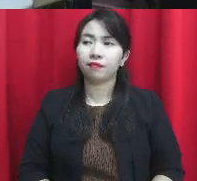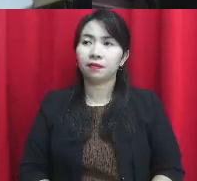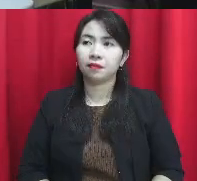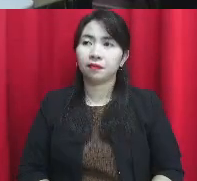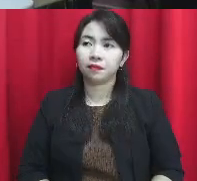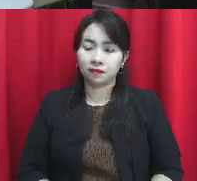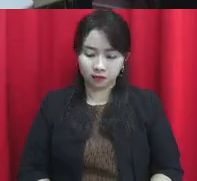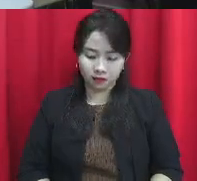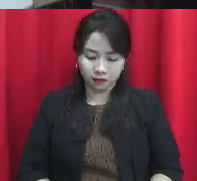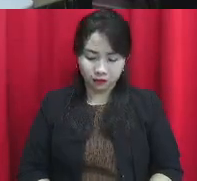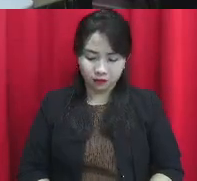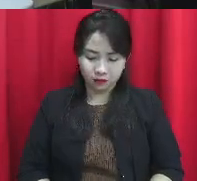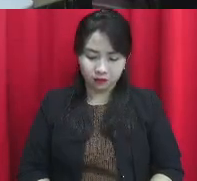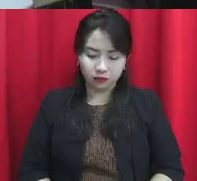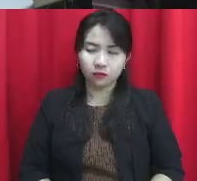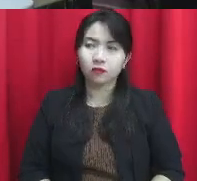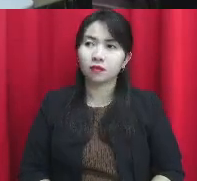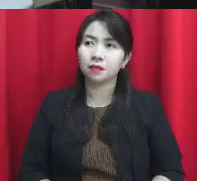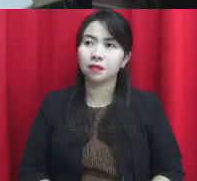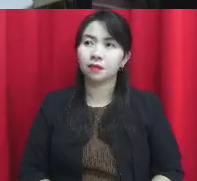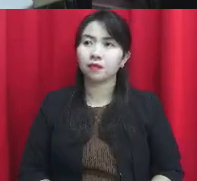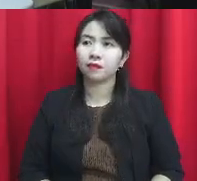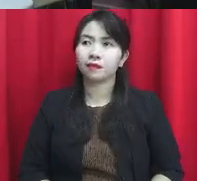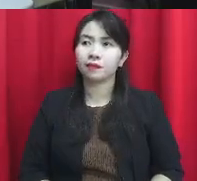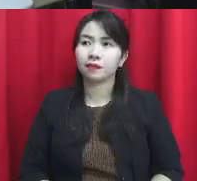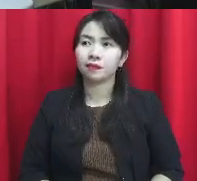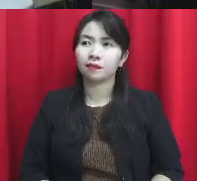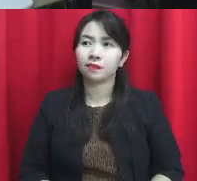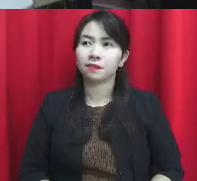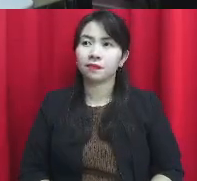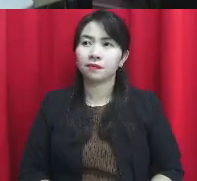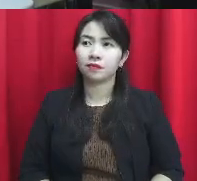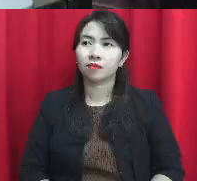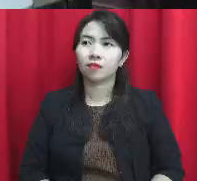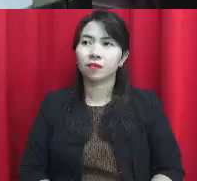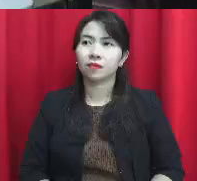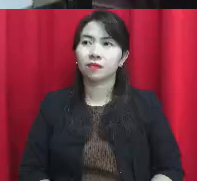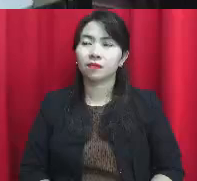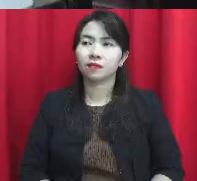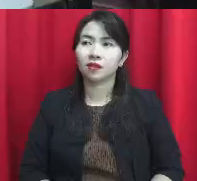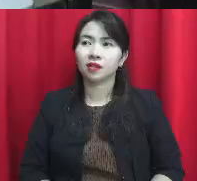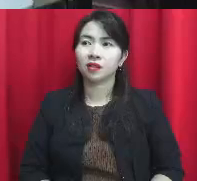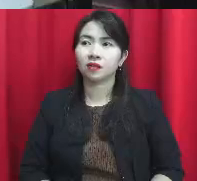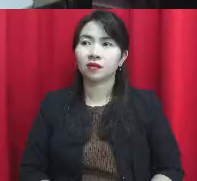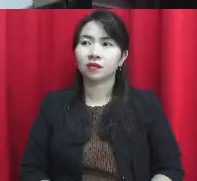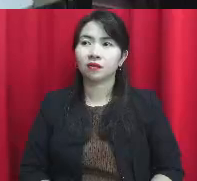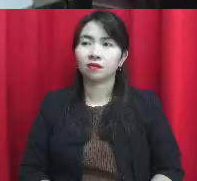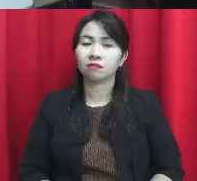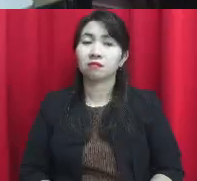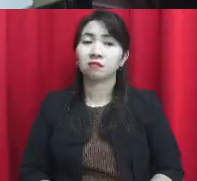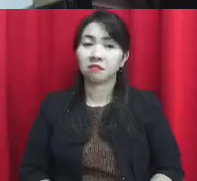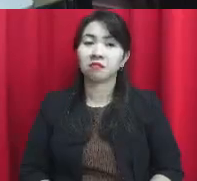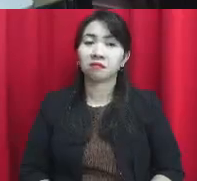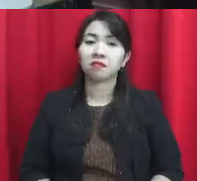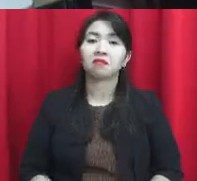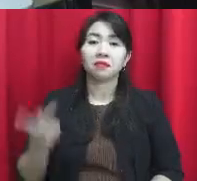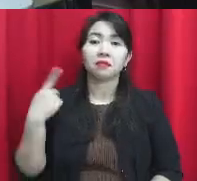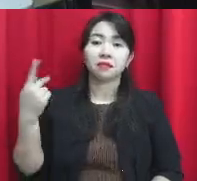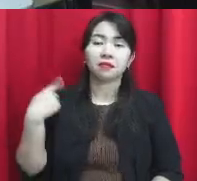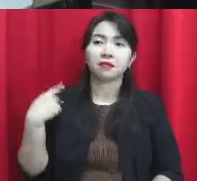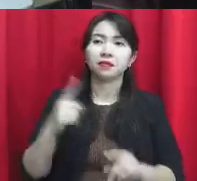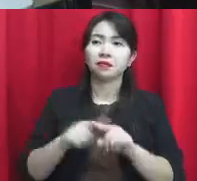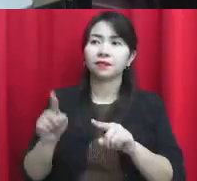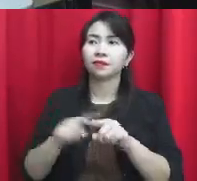nga eh yung itsura niya kahapon nag testimony siya at itsura niyo kung nakikita niyo sa second floor na naka long leg naka kip me di